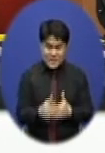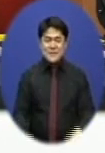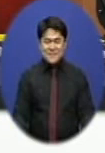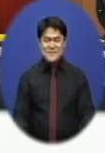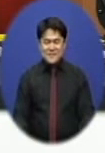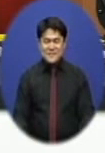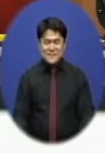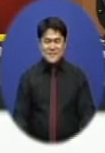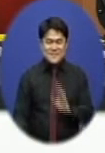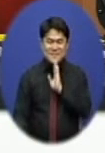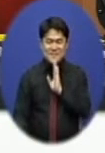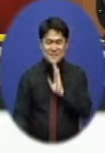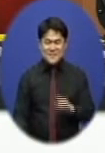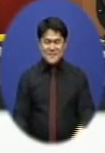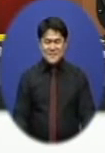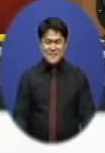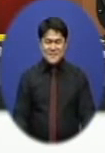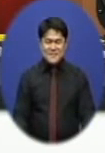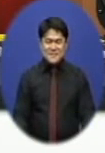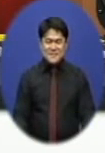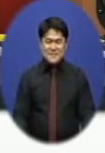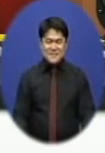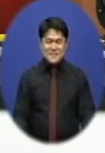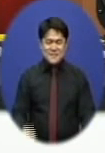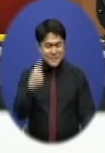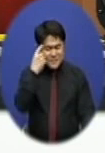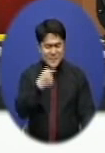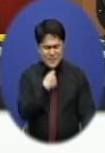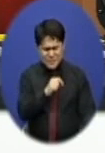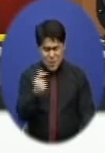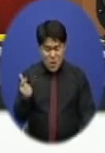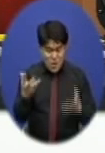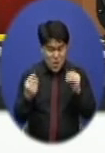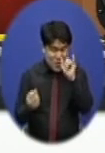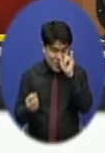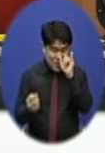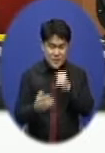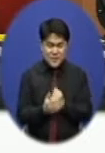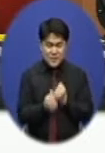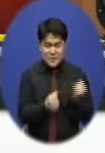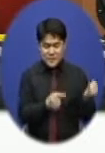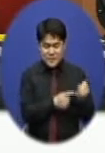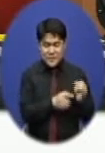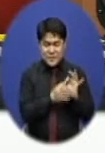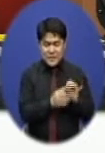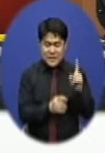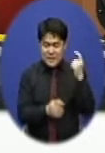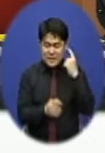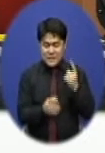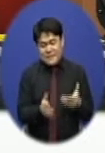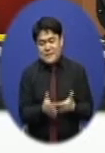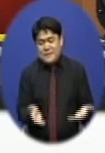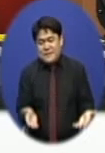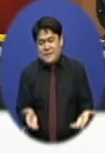예. 그러셨구나. 예. 아유, 참. 여쭤볼 말들이 너무 많은데 예. 또 그냥 부인 얘기가 탁 이렇게 굵어지니까